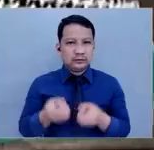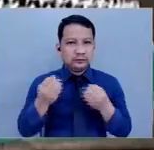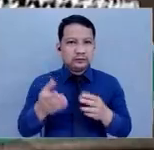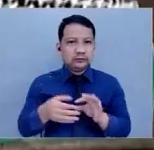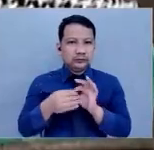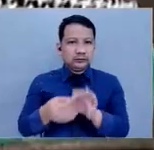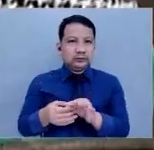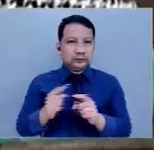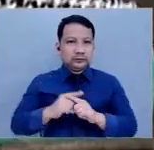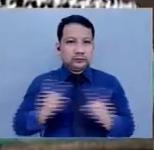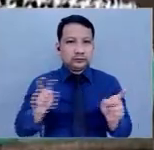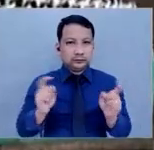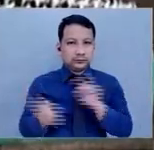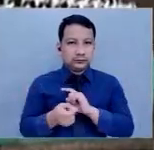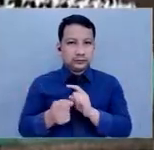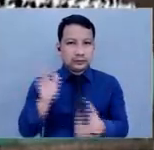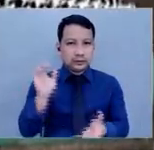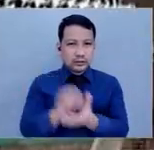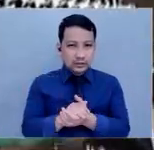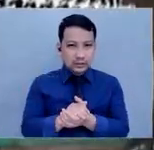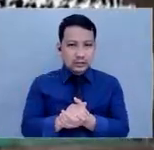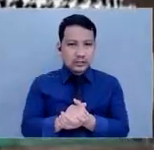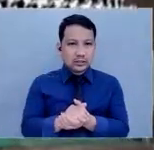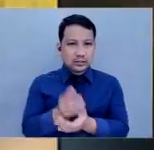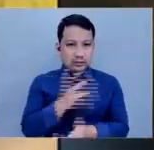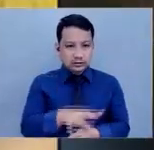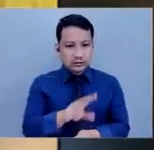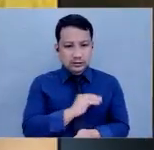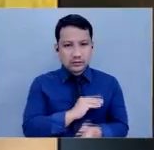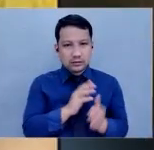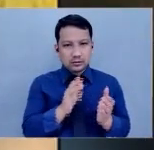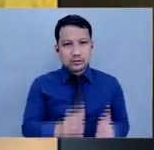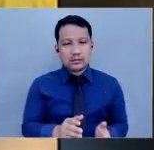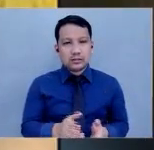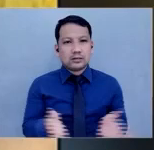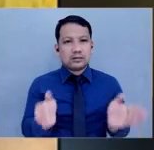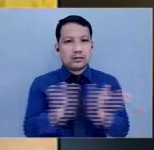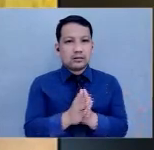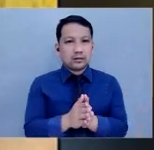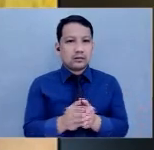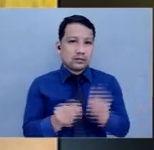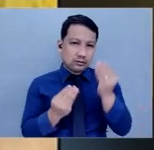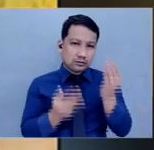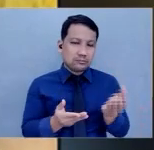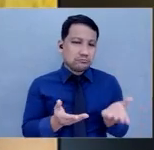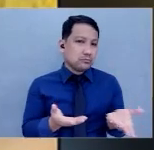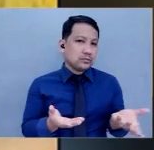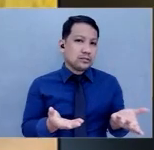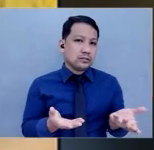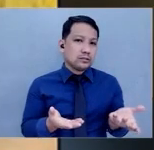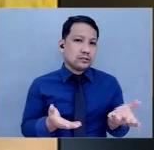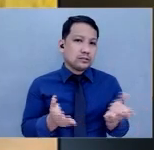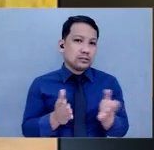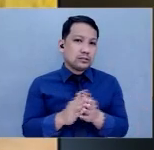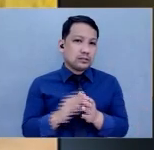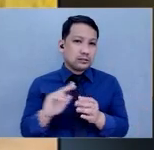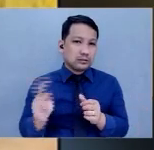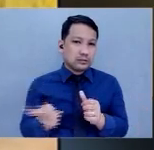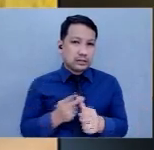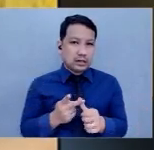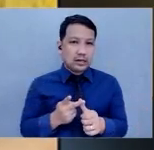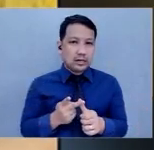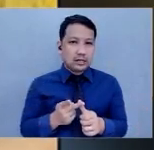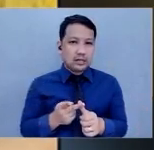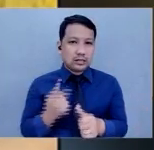ang pangalan ng mag-asawa ng Palestino. Hiningin natin ng, bigyan tayo ng priority kasi